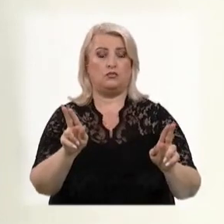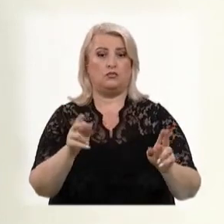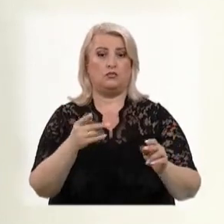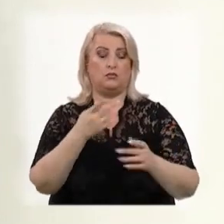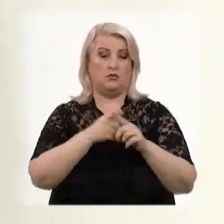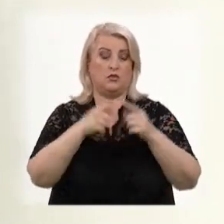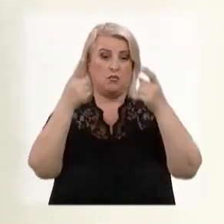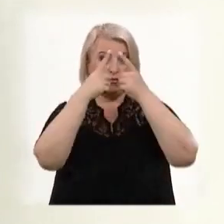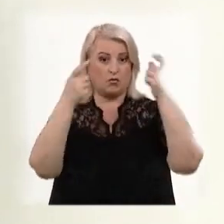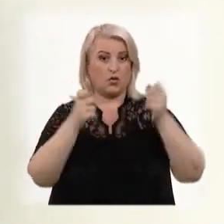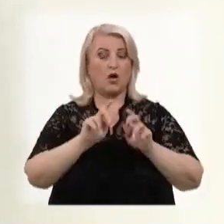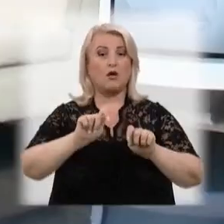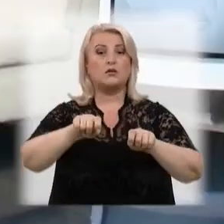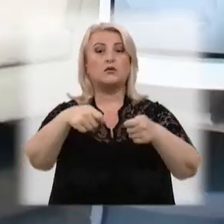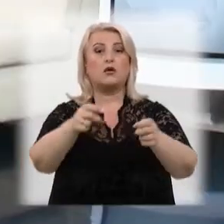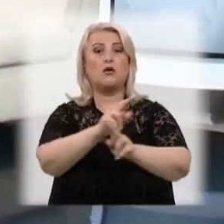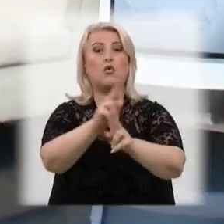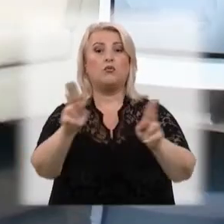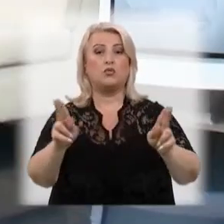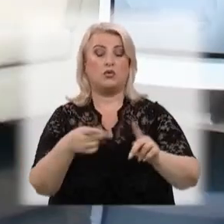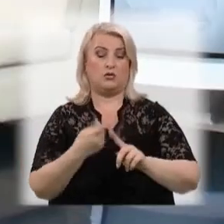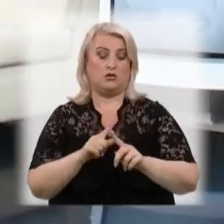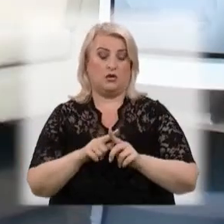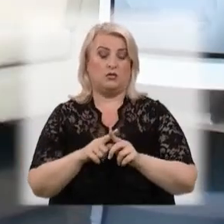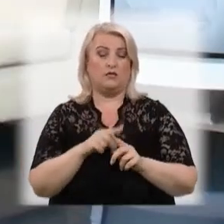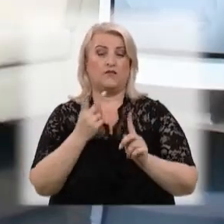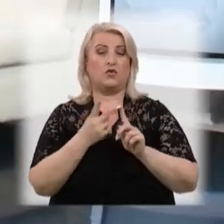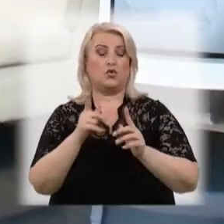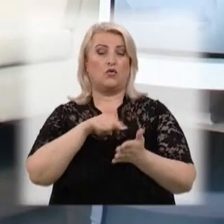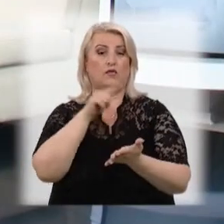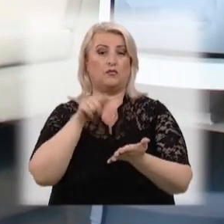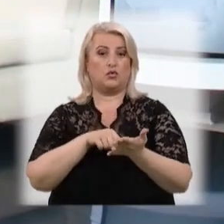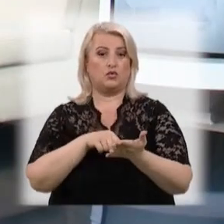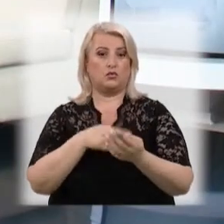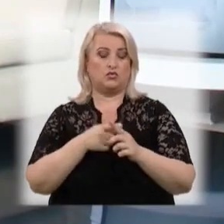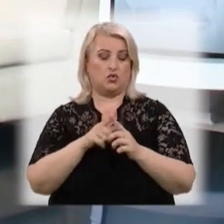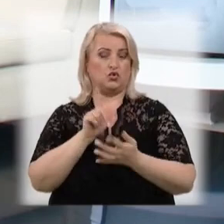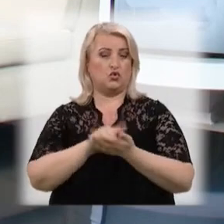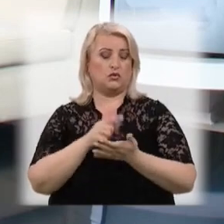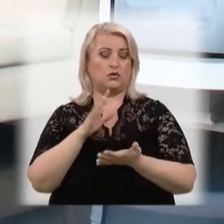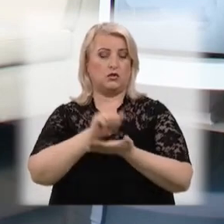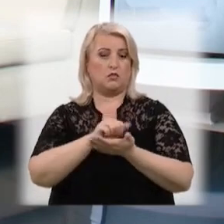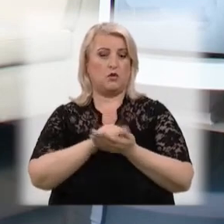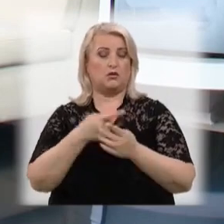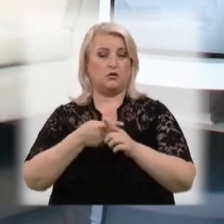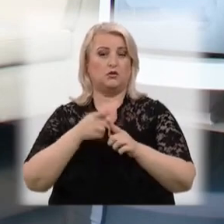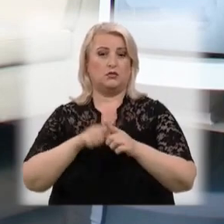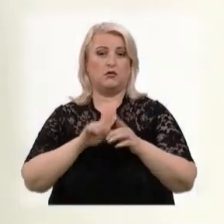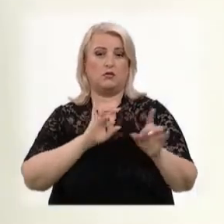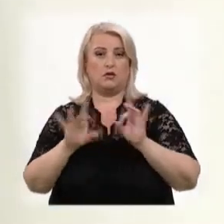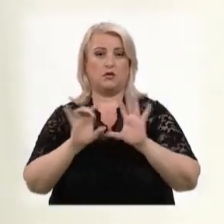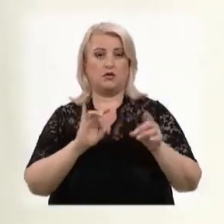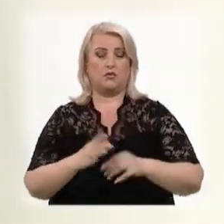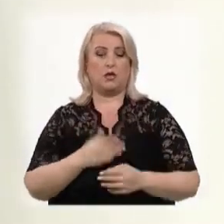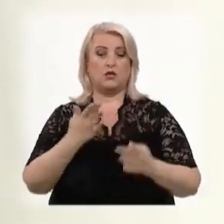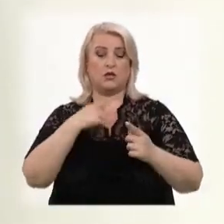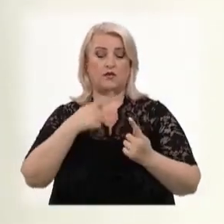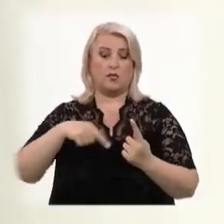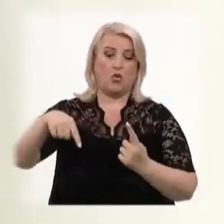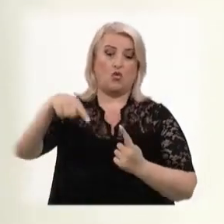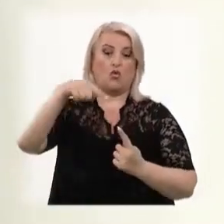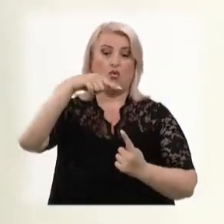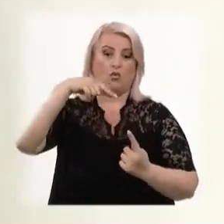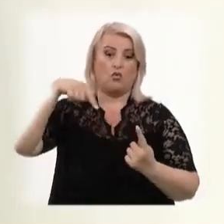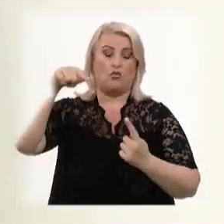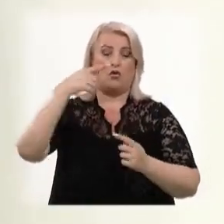clienți de următoarea întrebare care ar trebui să ne populeze departamentul de marketing și dacă vorbim de această spirală fiecare nivel se